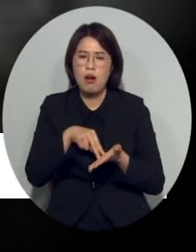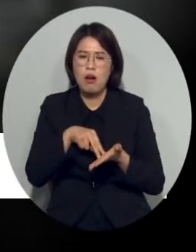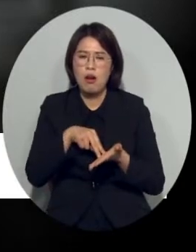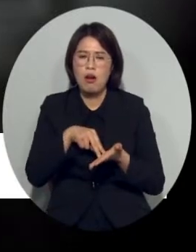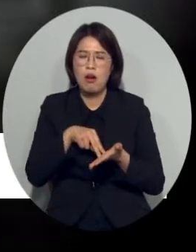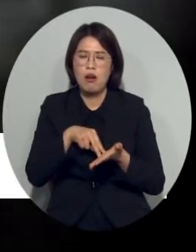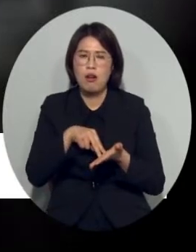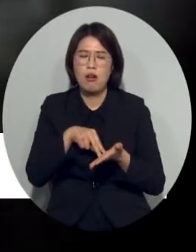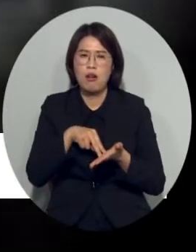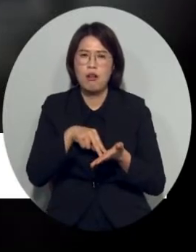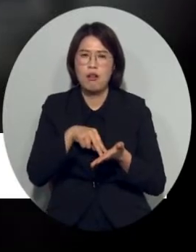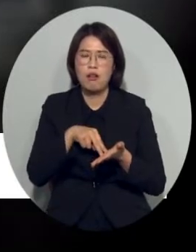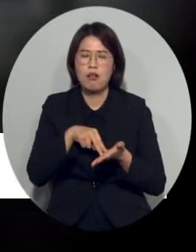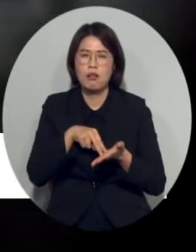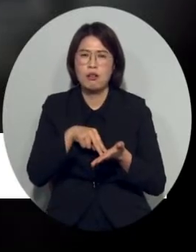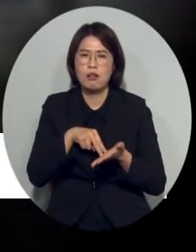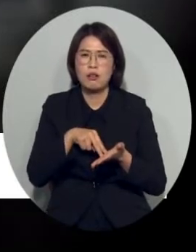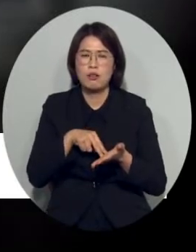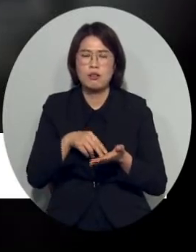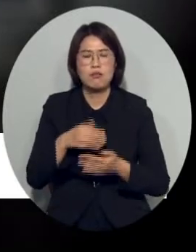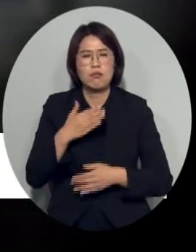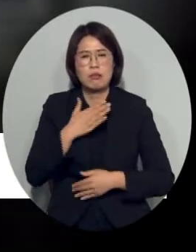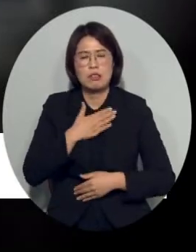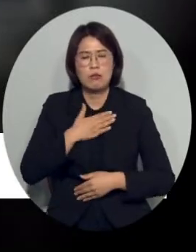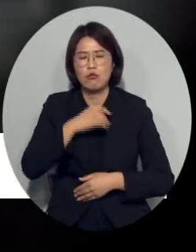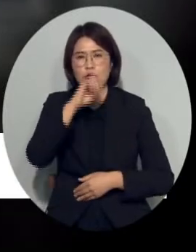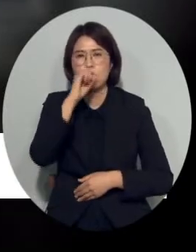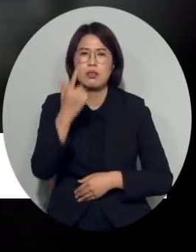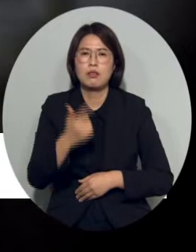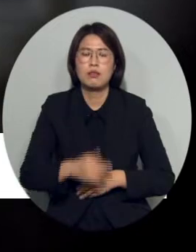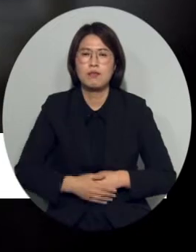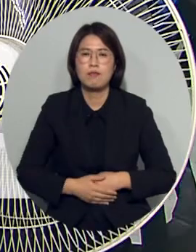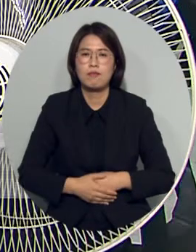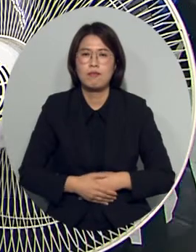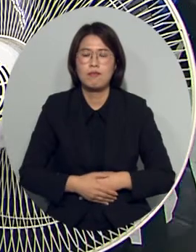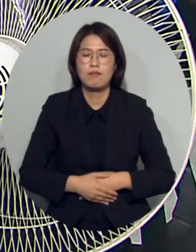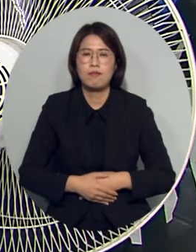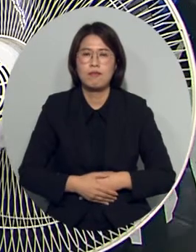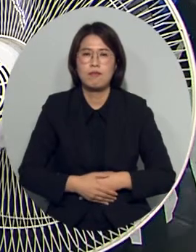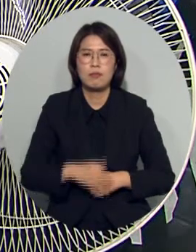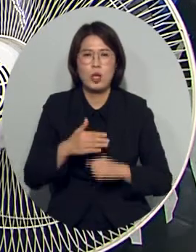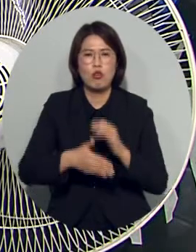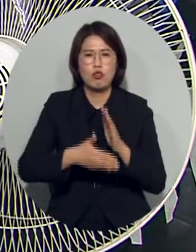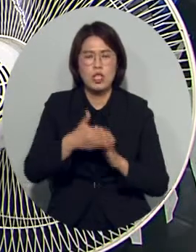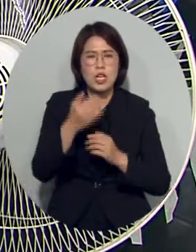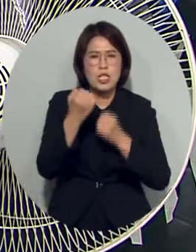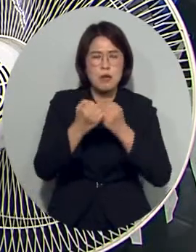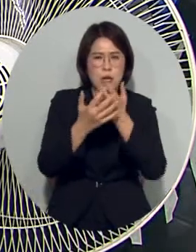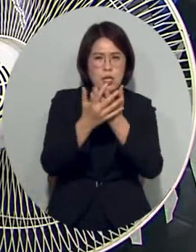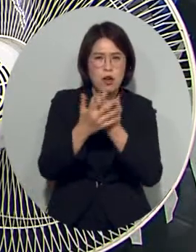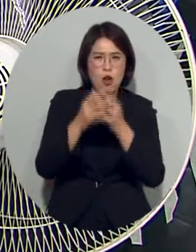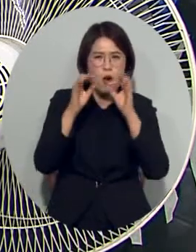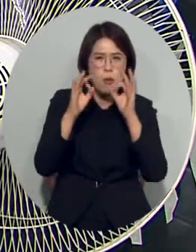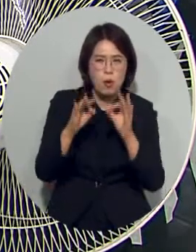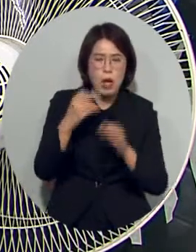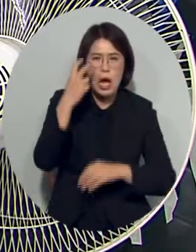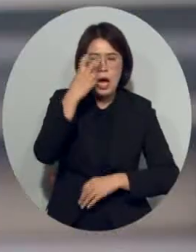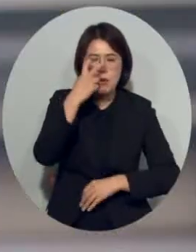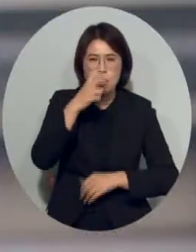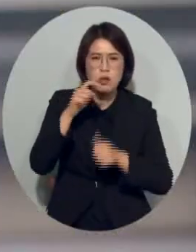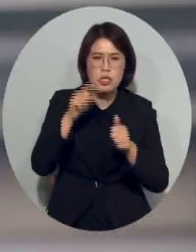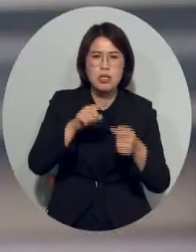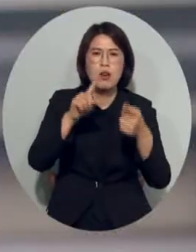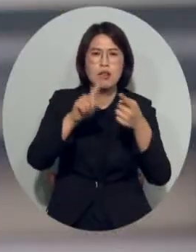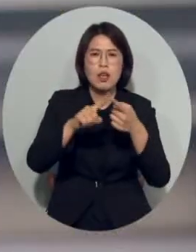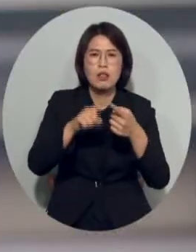조금 별로 좋지 않지. 대구시의 설명 자료에는 감사원 지적에